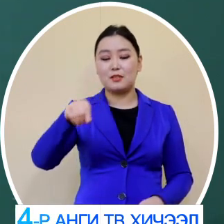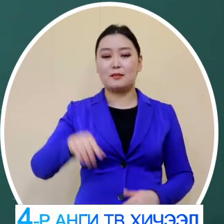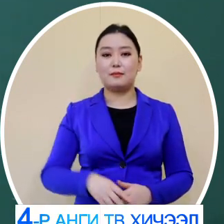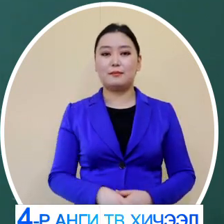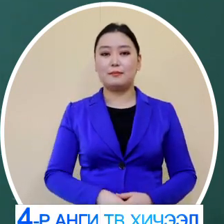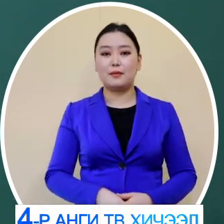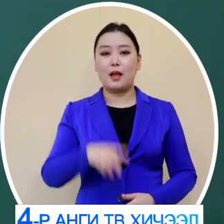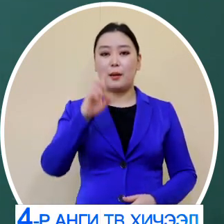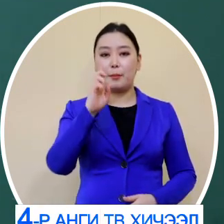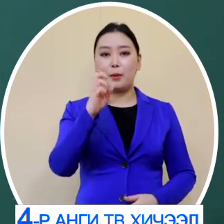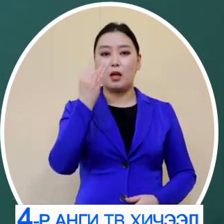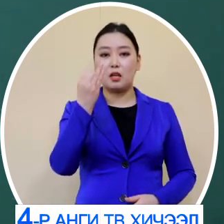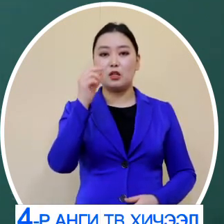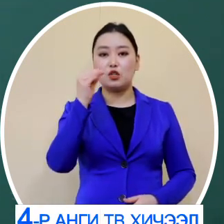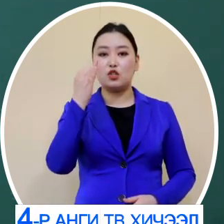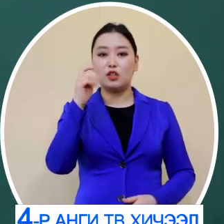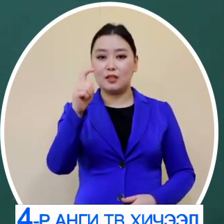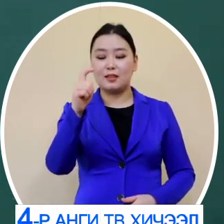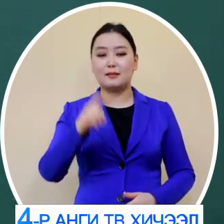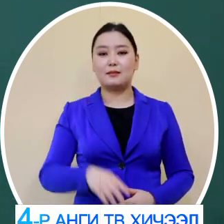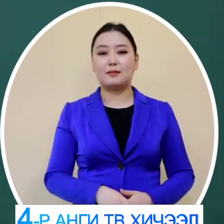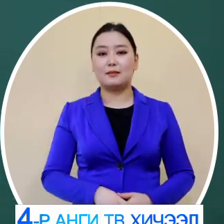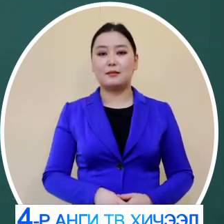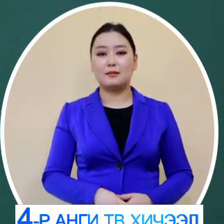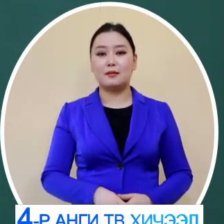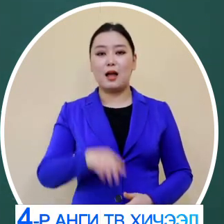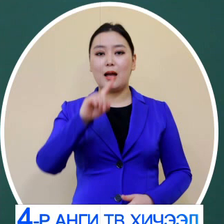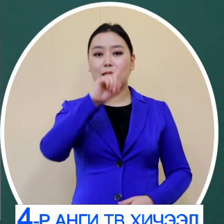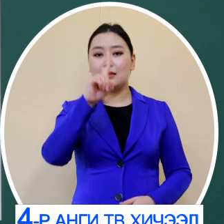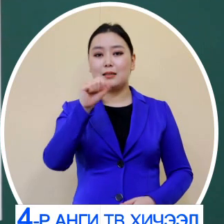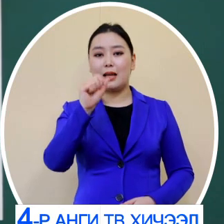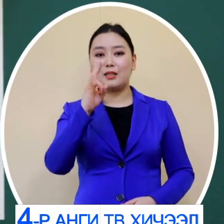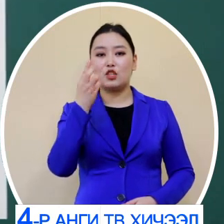и бичнэ. За тэгвэл энэ үг маань бичих,